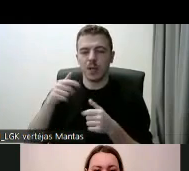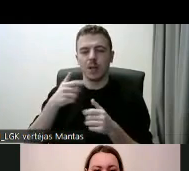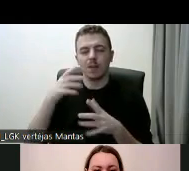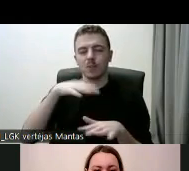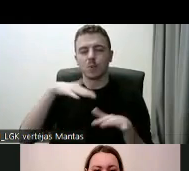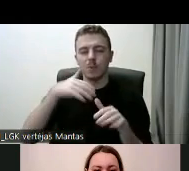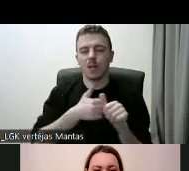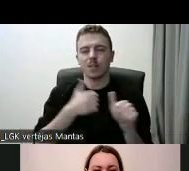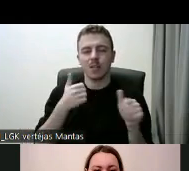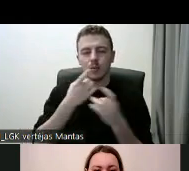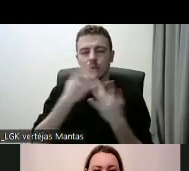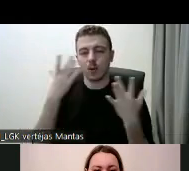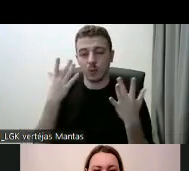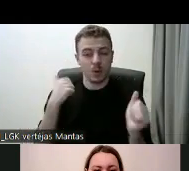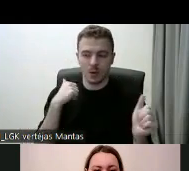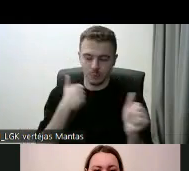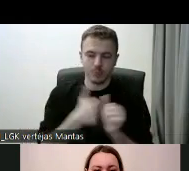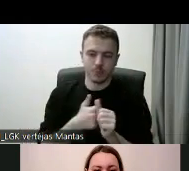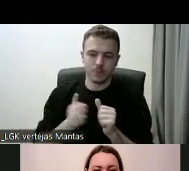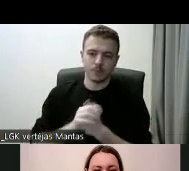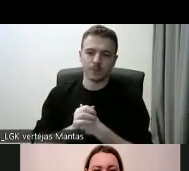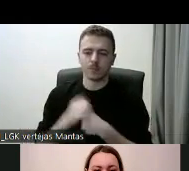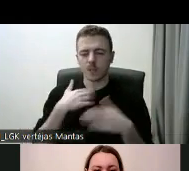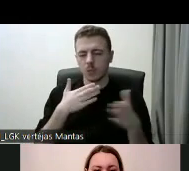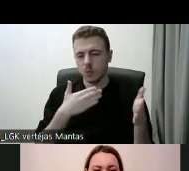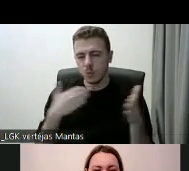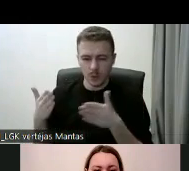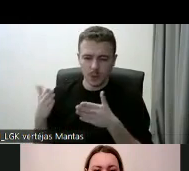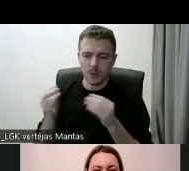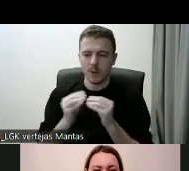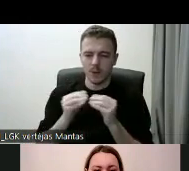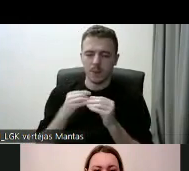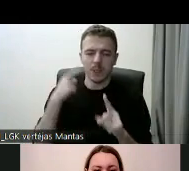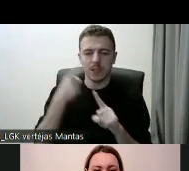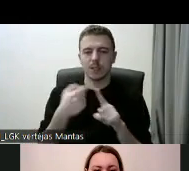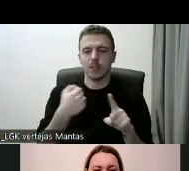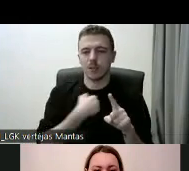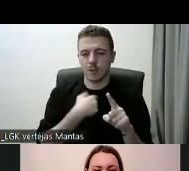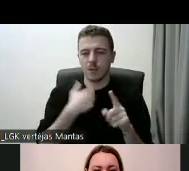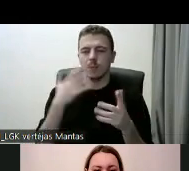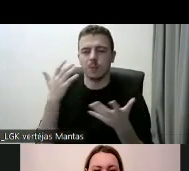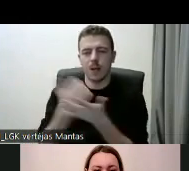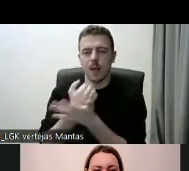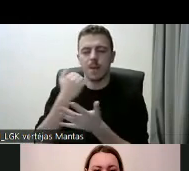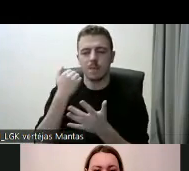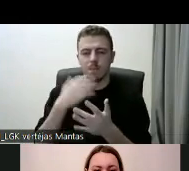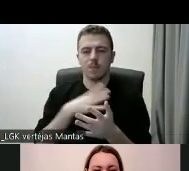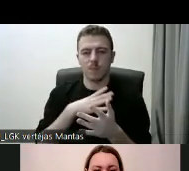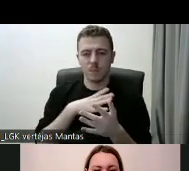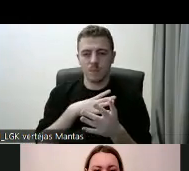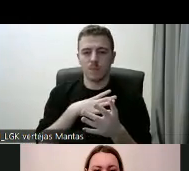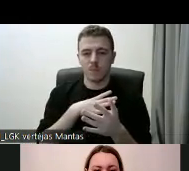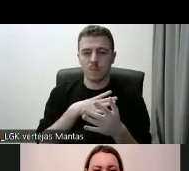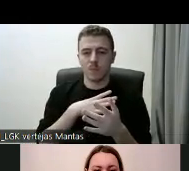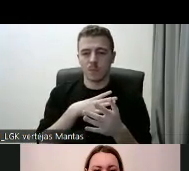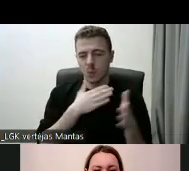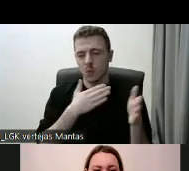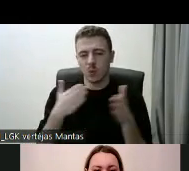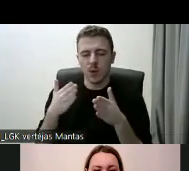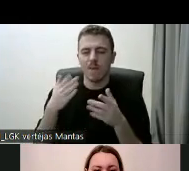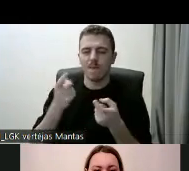kultūrą. Ir mes buvome nuoseklus ir mes iš tikrųjų siekėme savo tikslų nuosekliai per